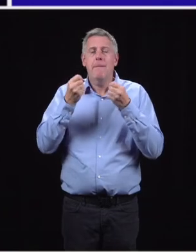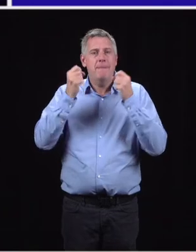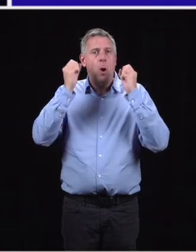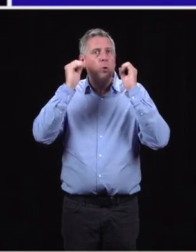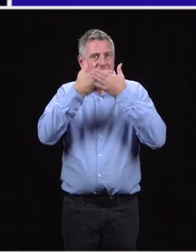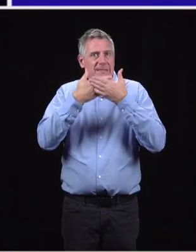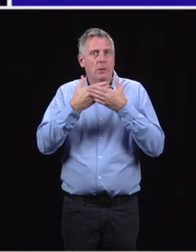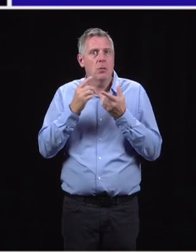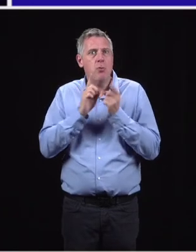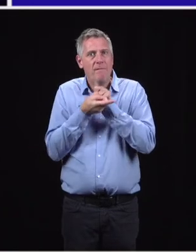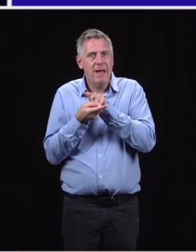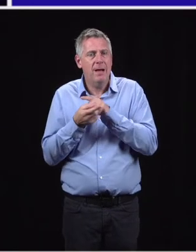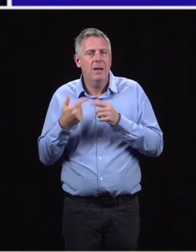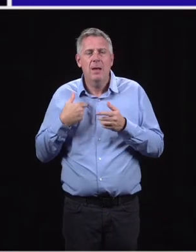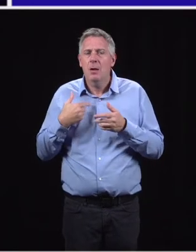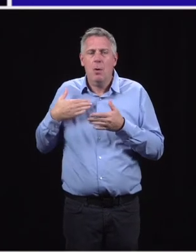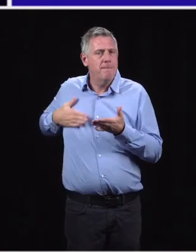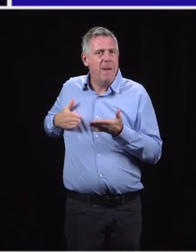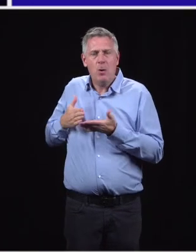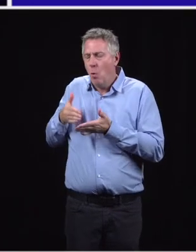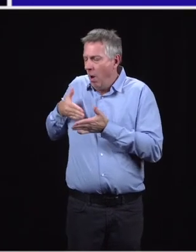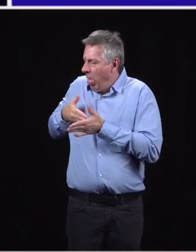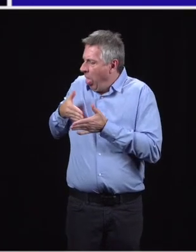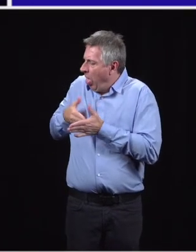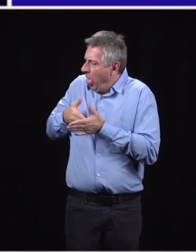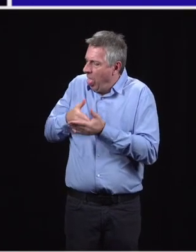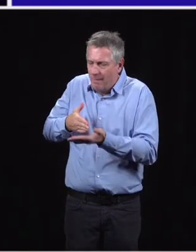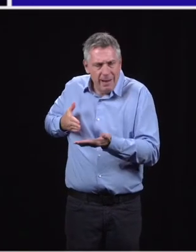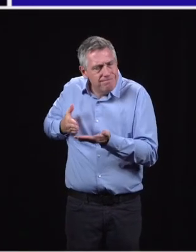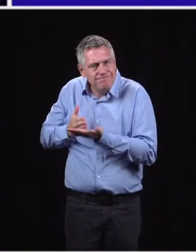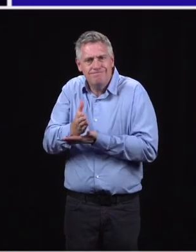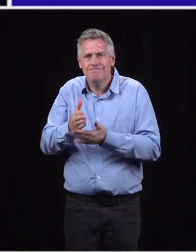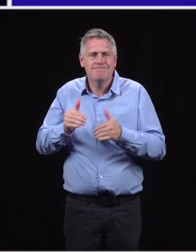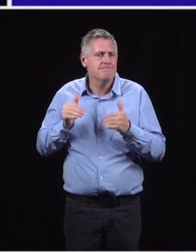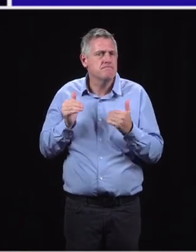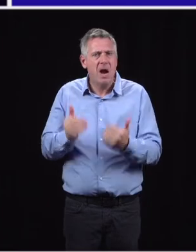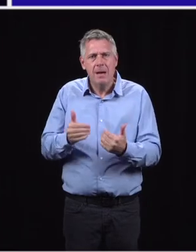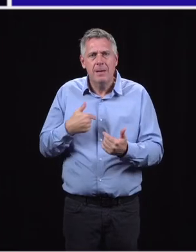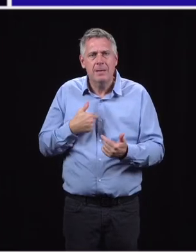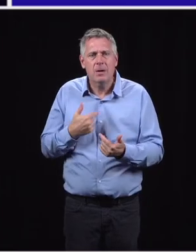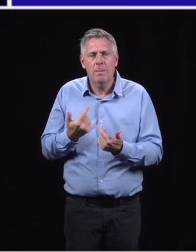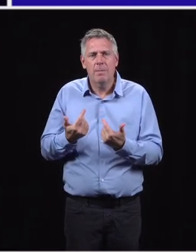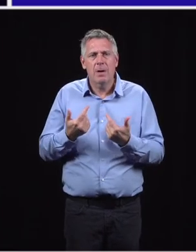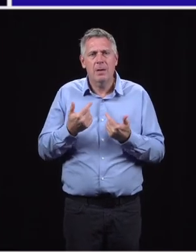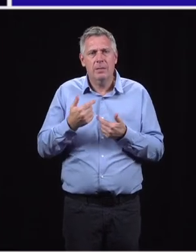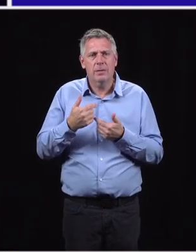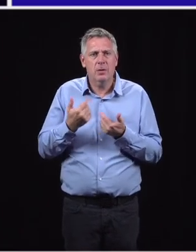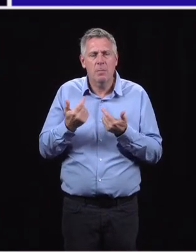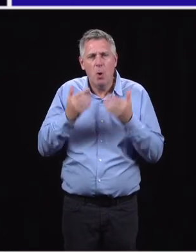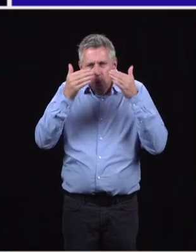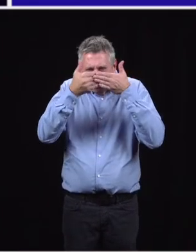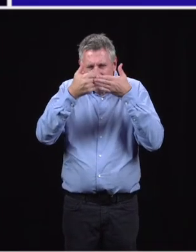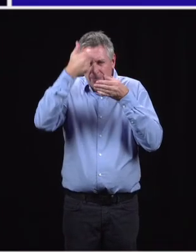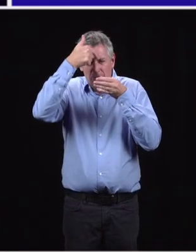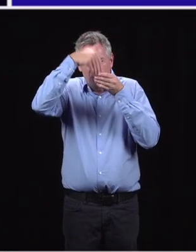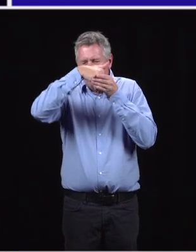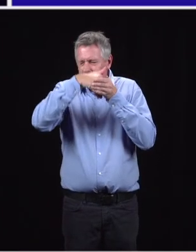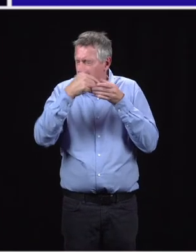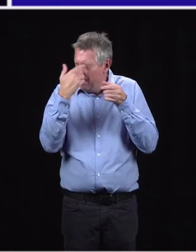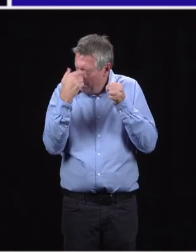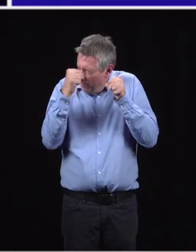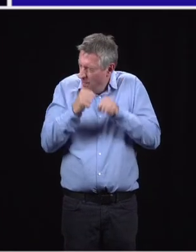mais j'ai réussi en fait à utiliser des capacités qu'on a effectivement dans l'autisme pour me dire